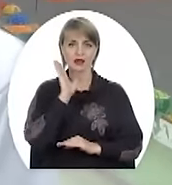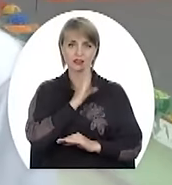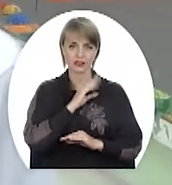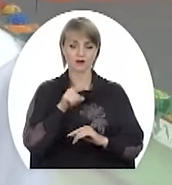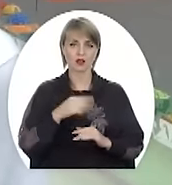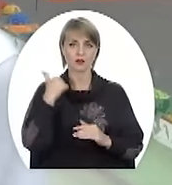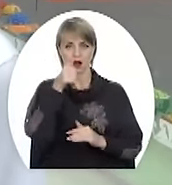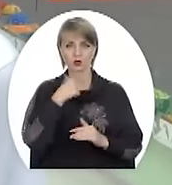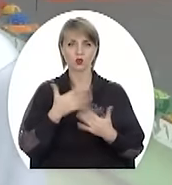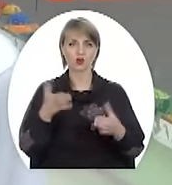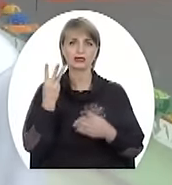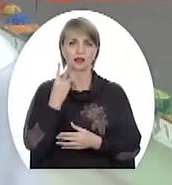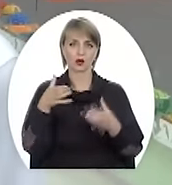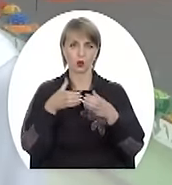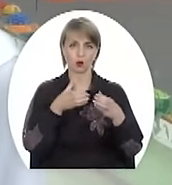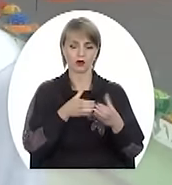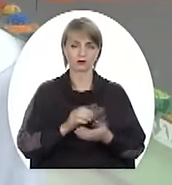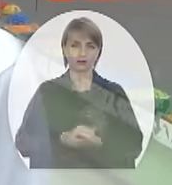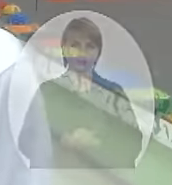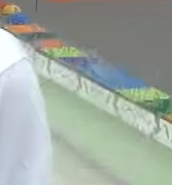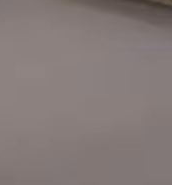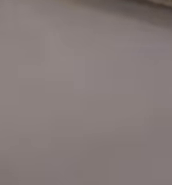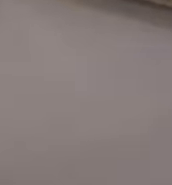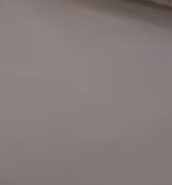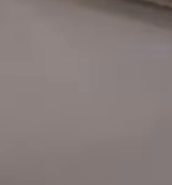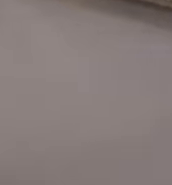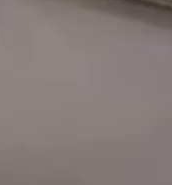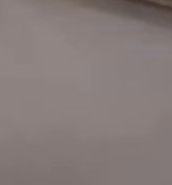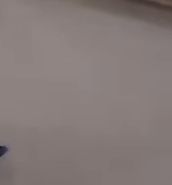Понравилось и детям, и родителям. И в этом году мы запустили уже 3 группы.